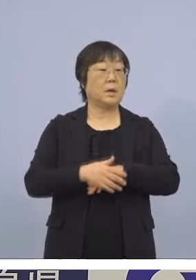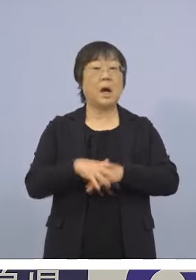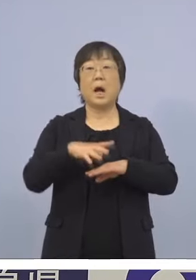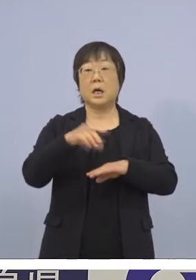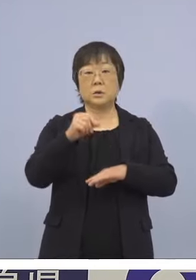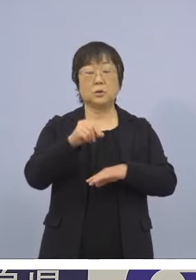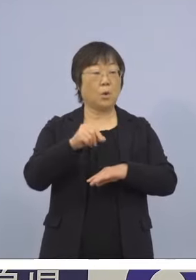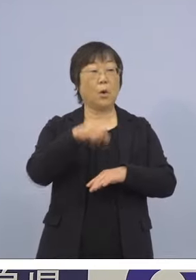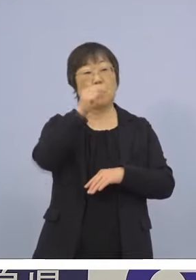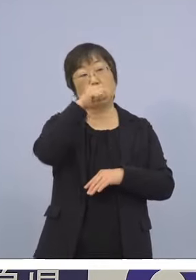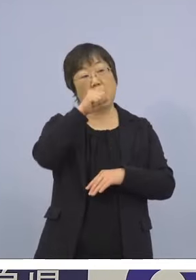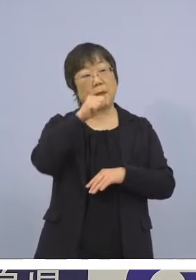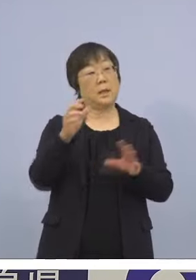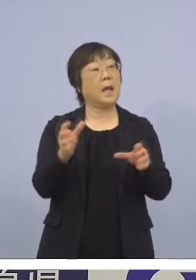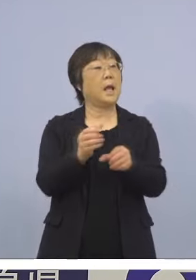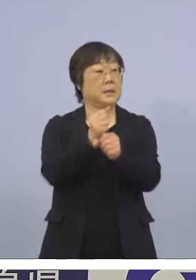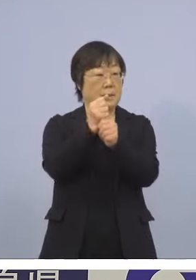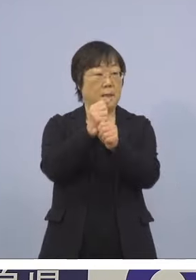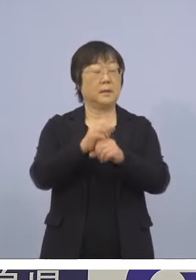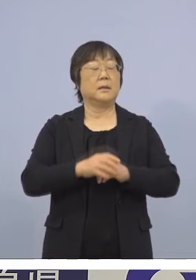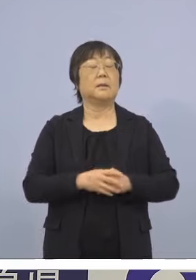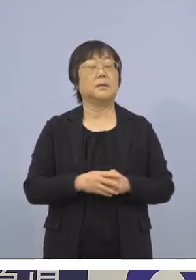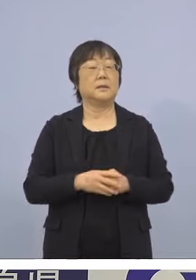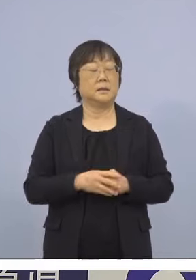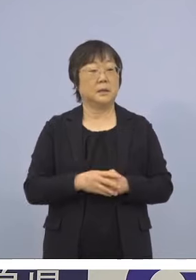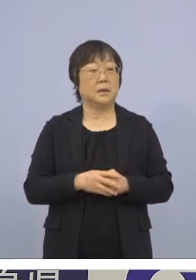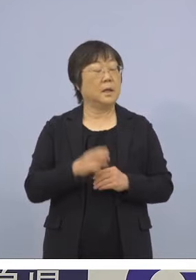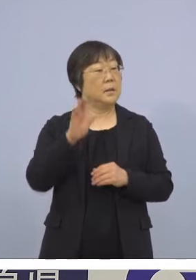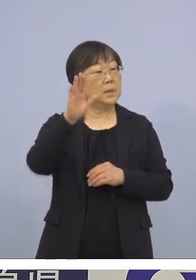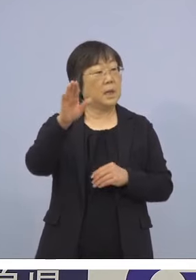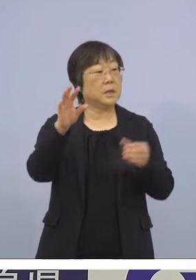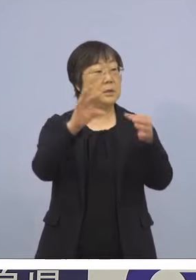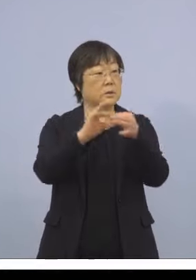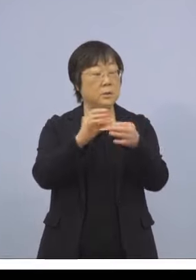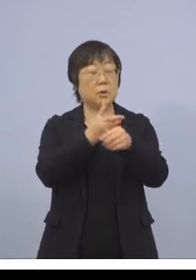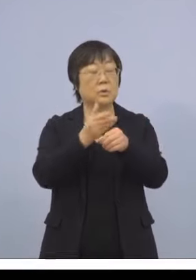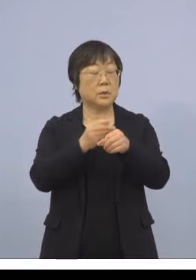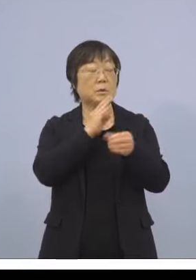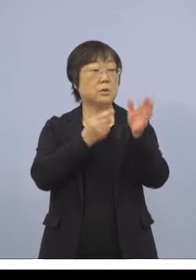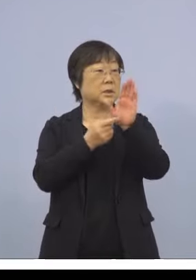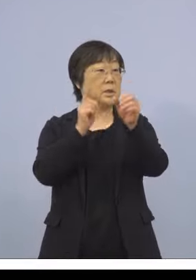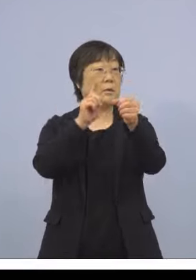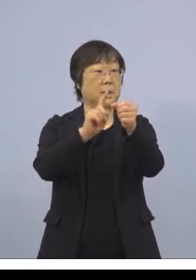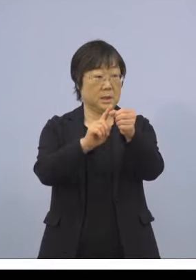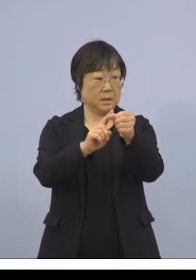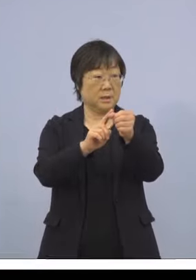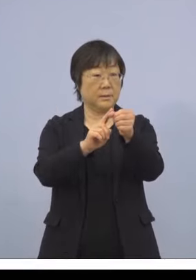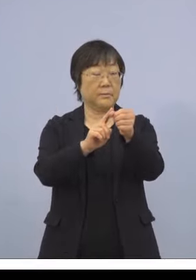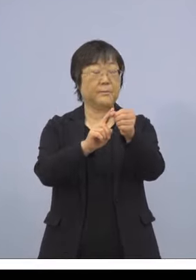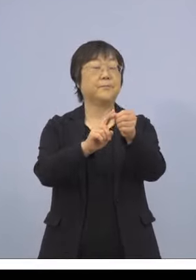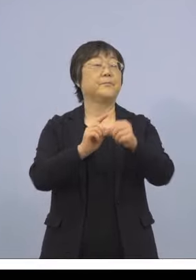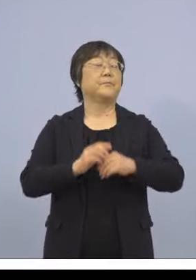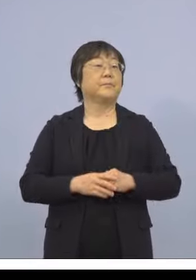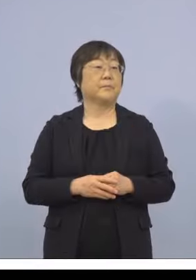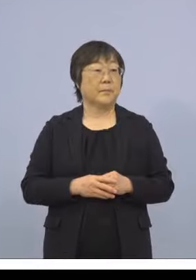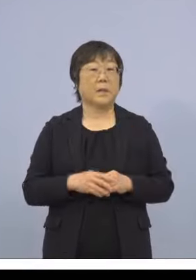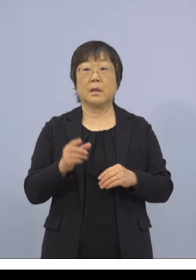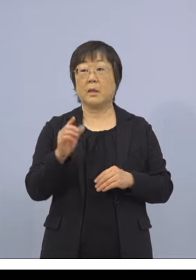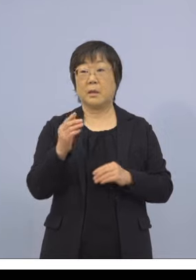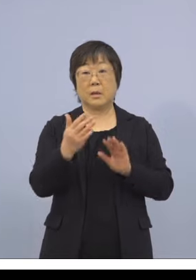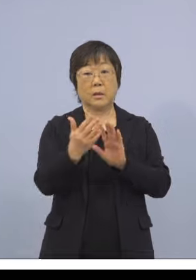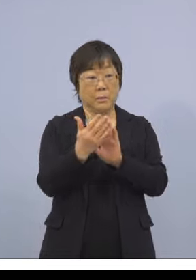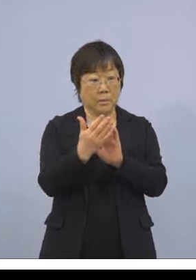の当初予算ということで、未来に引き継げる徳島の実現、まあ、こういったことで、いよ